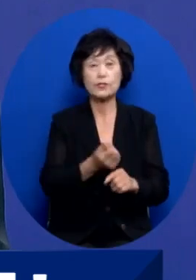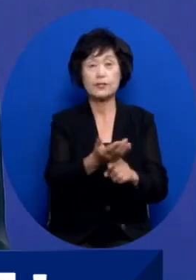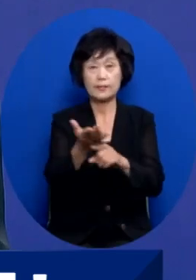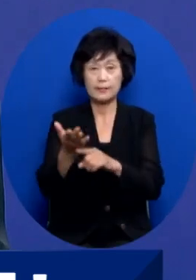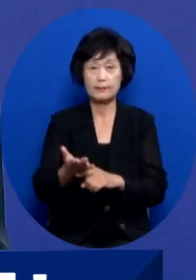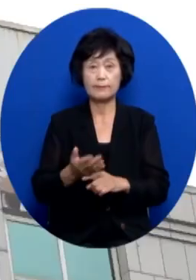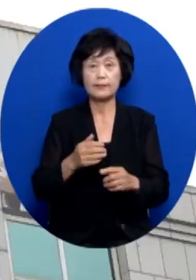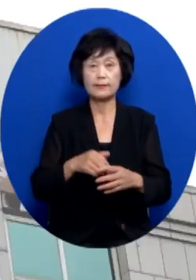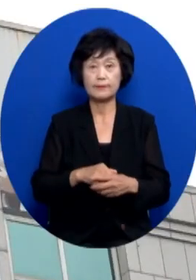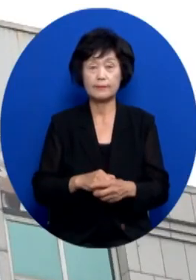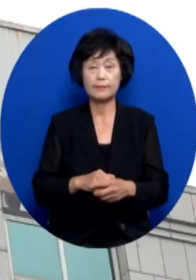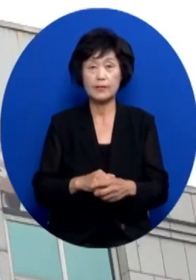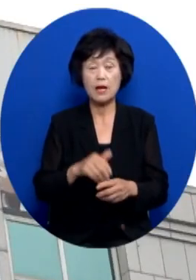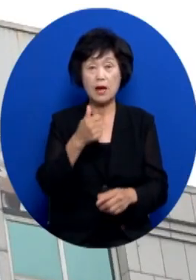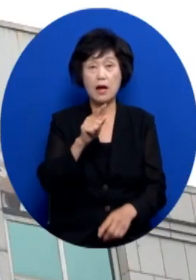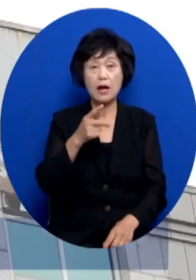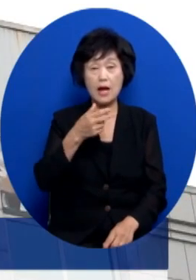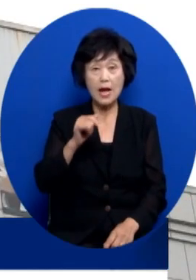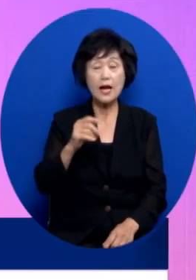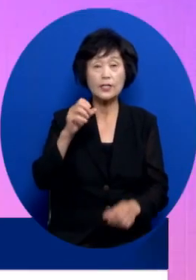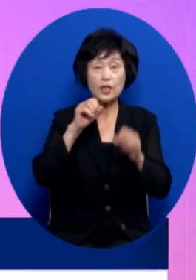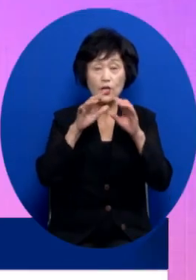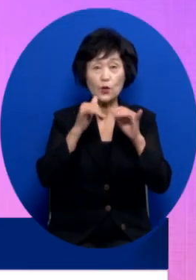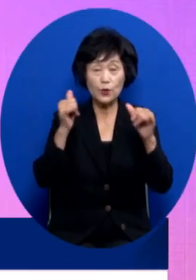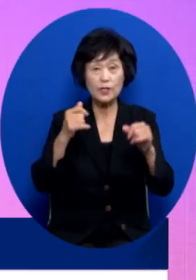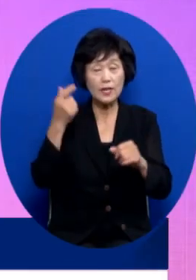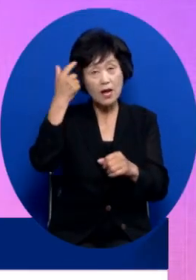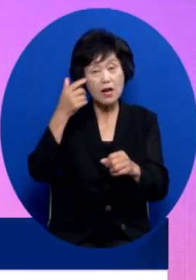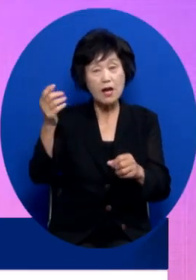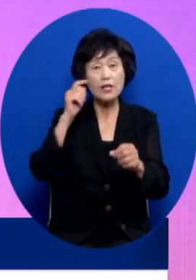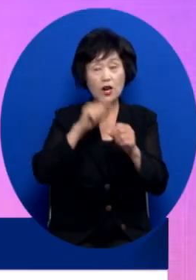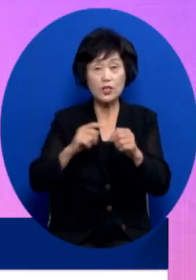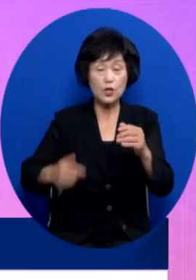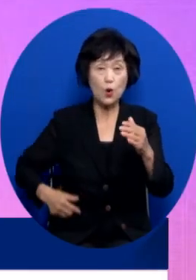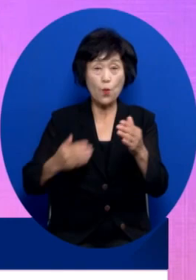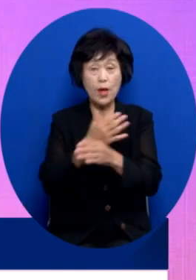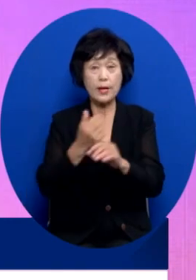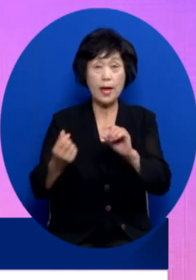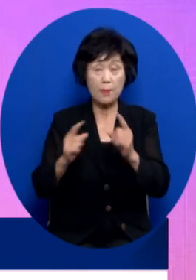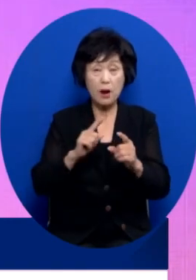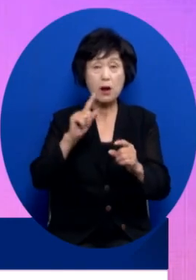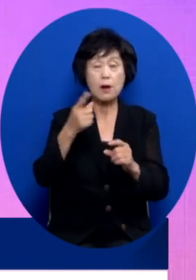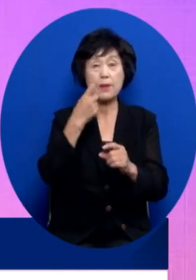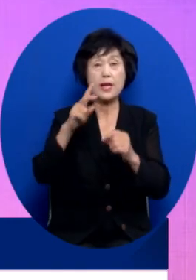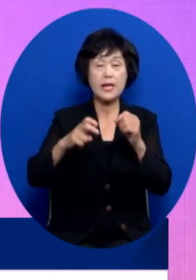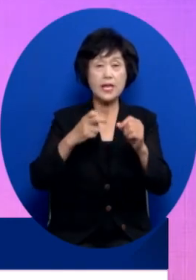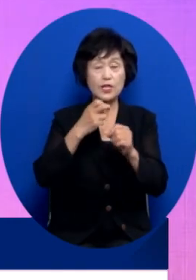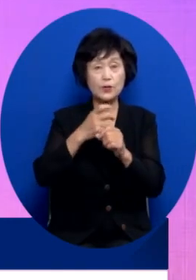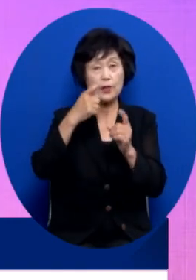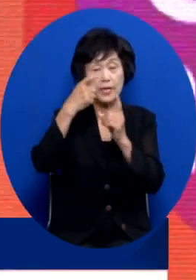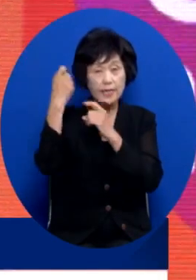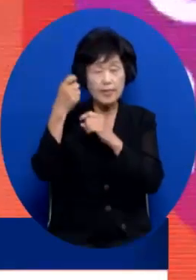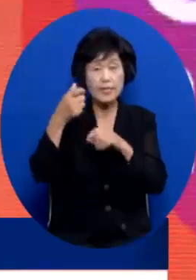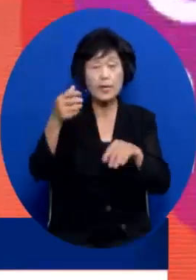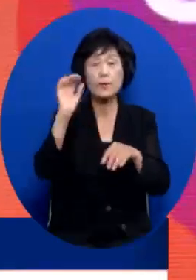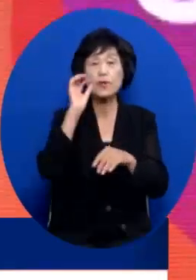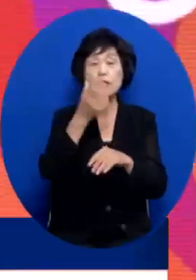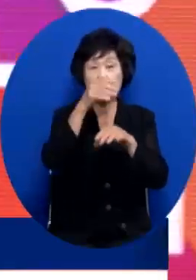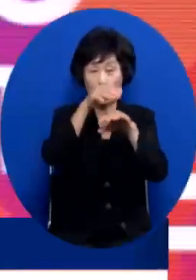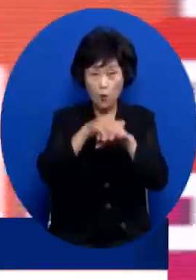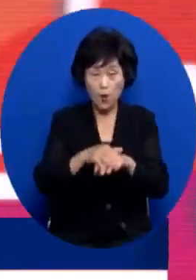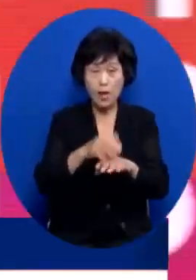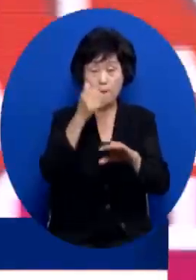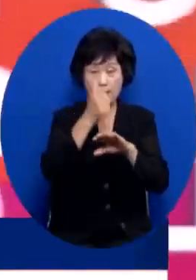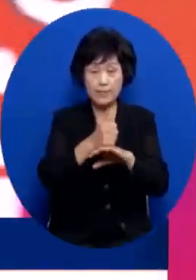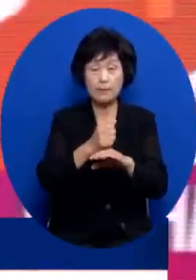취재했습니다. 하디 선교사 영적각성 120주년 기념성회 마지막 성회를